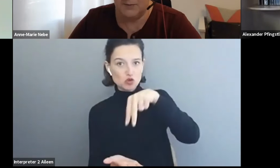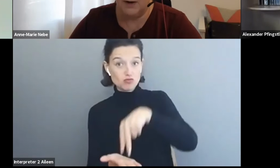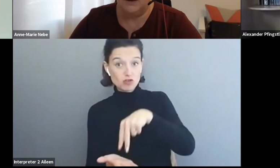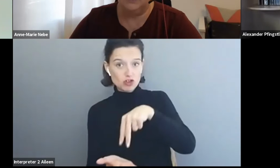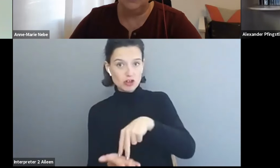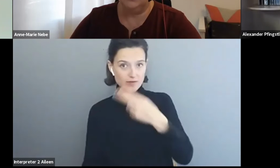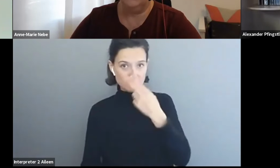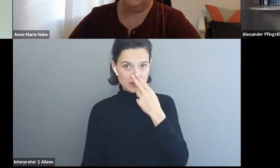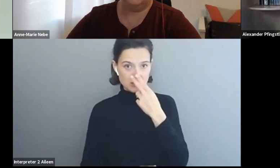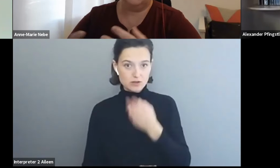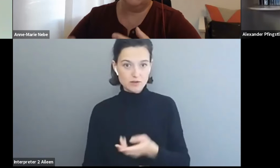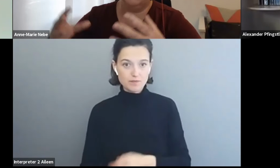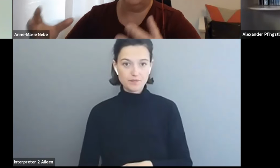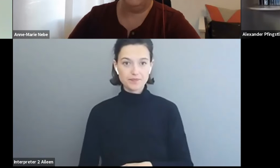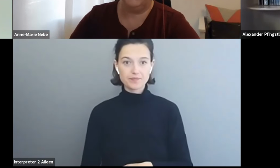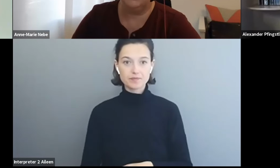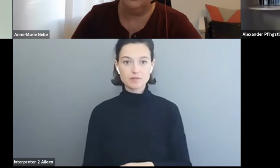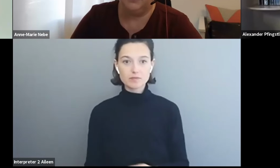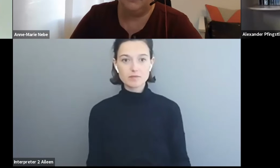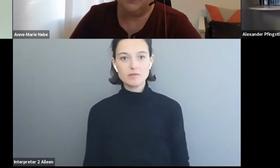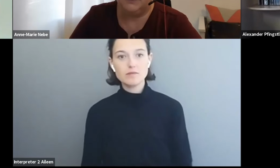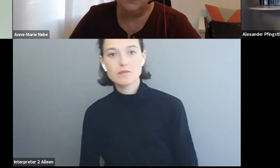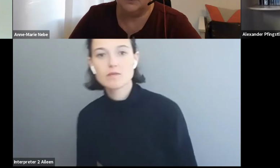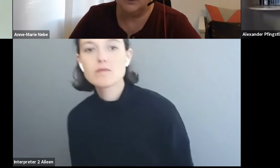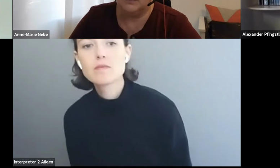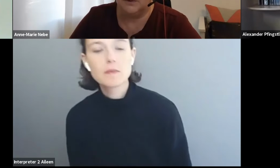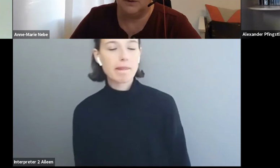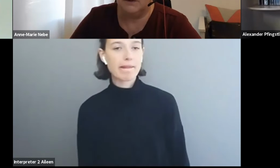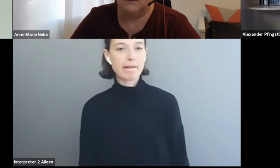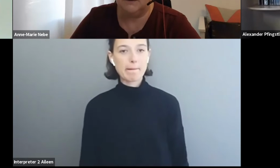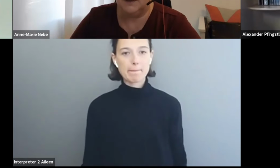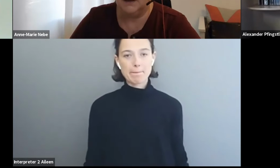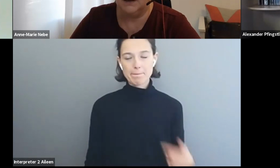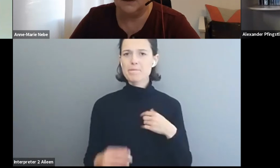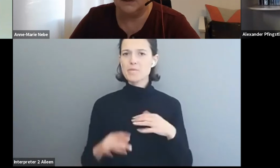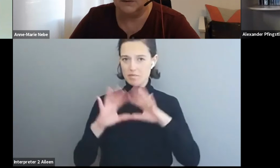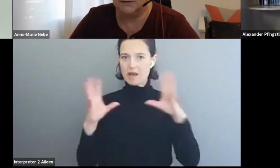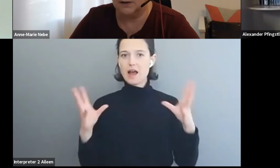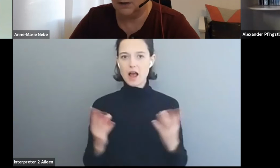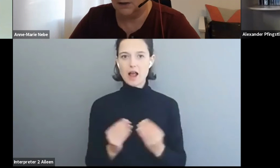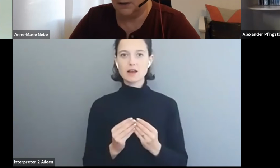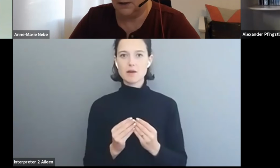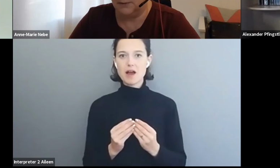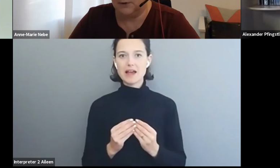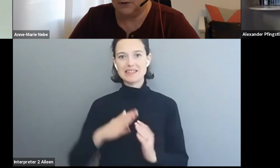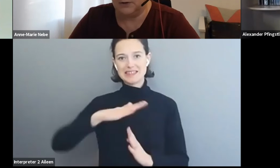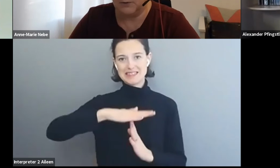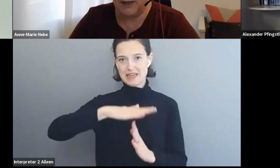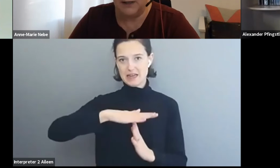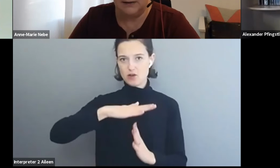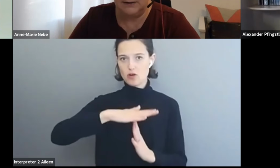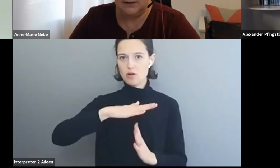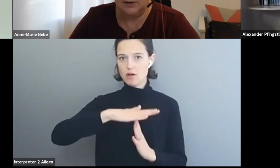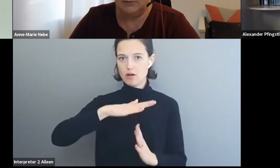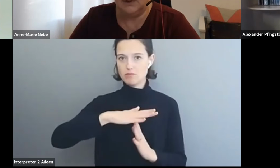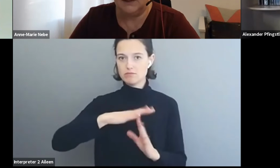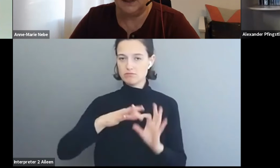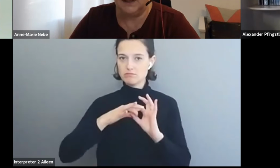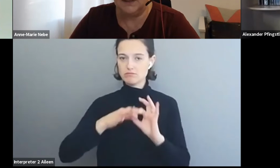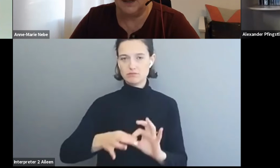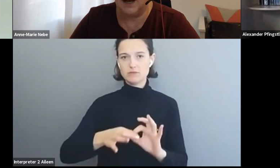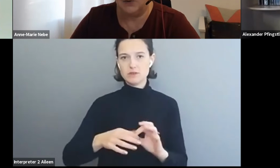Ich spreche da mal nicht nur für die T-Systems, sondern vielleicht auch für die Telekom, weil wir hier angesiedelt sind. Zum einen hat die